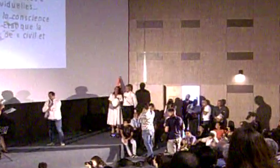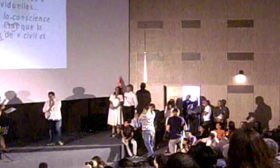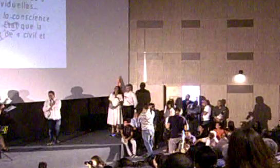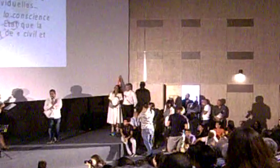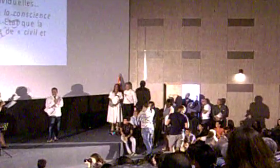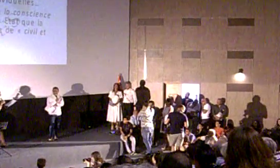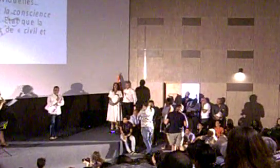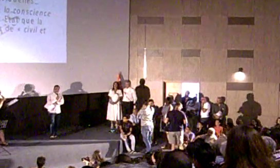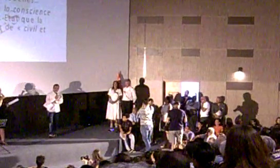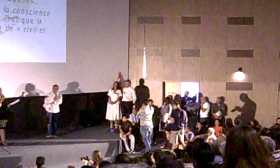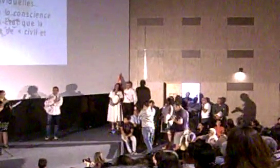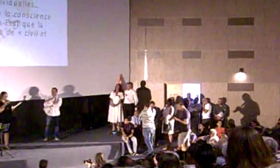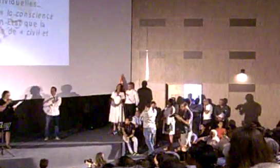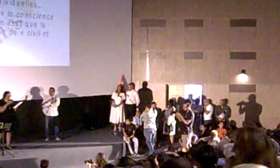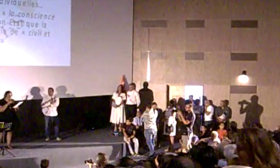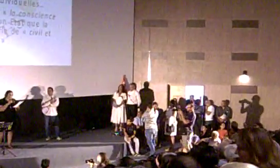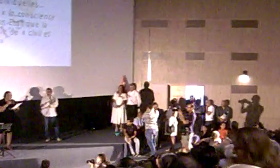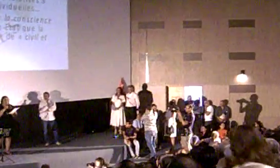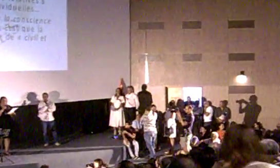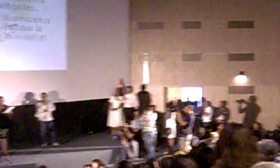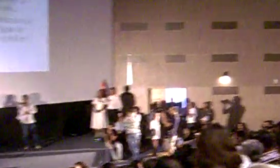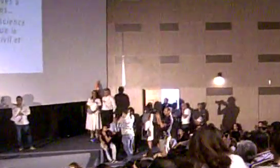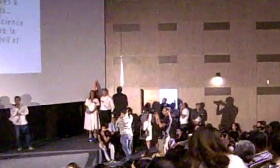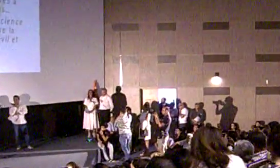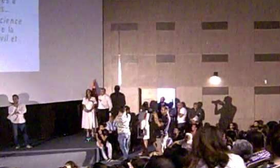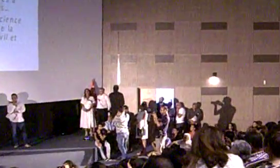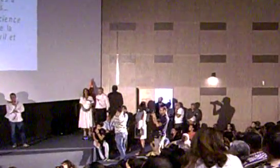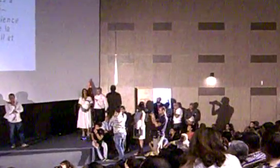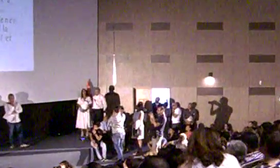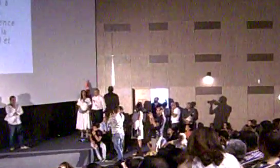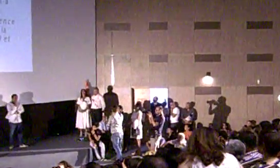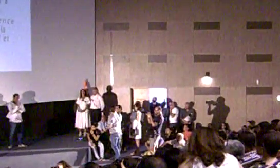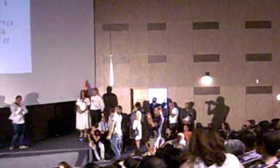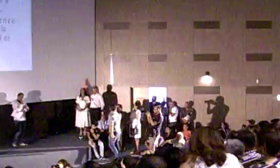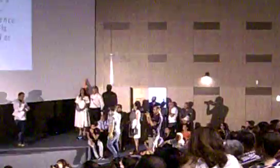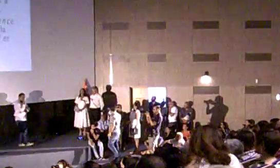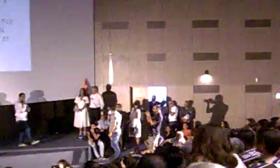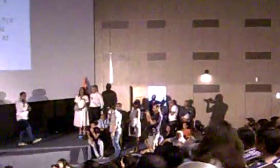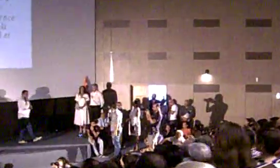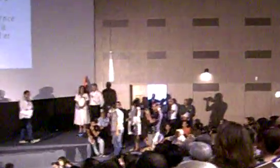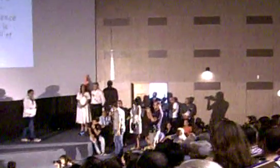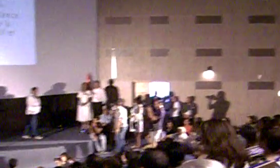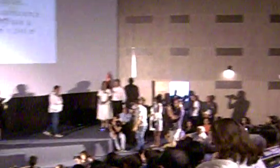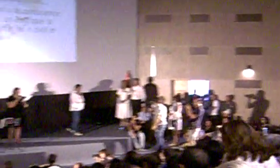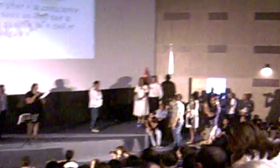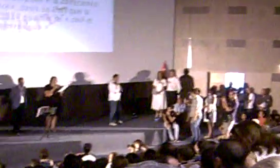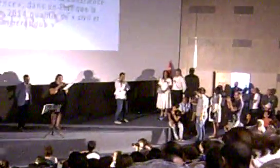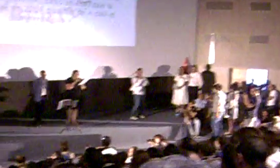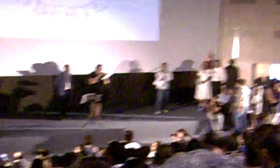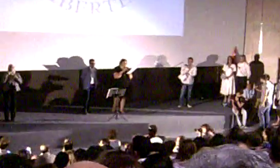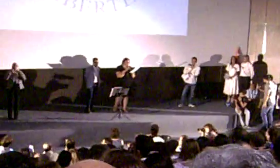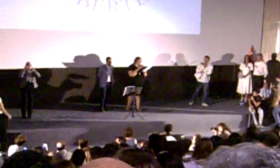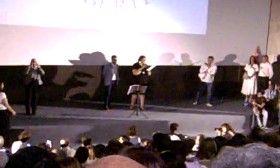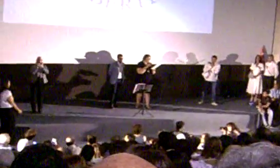للسفيرات والسفراء، شكرا لحضوركن وحضوركم الأنيق النضالي المتضامن تأهبا